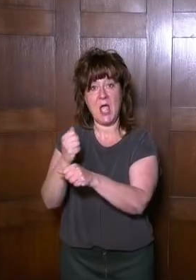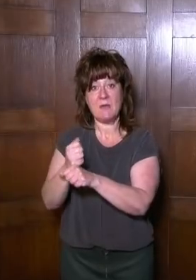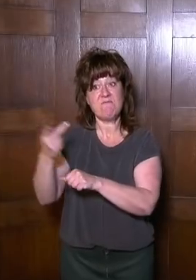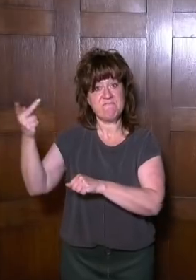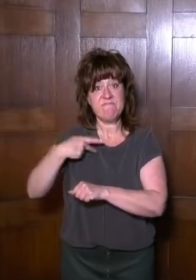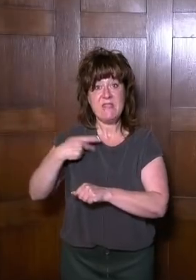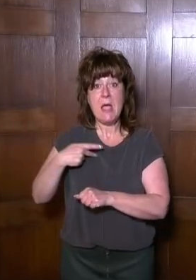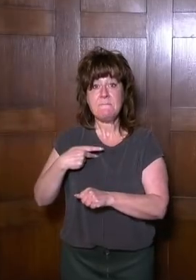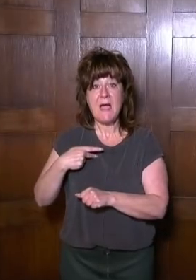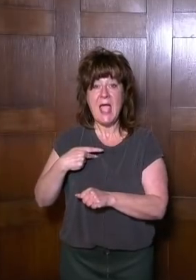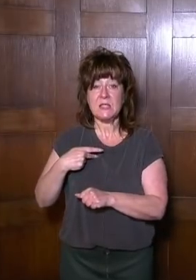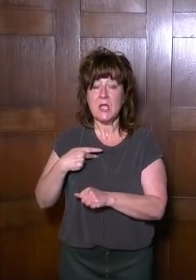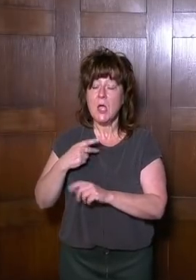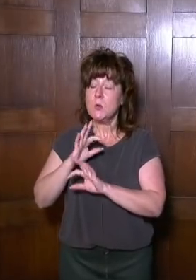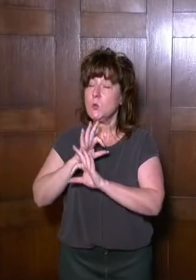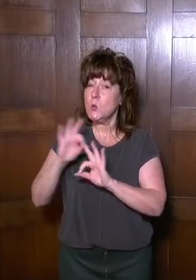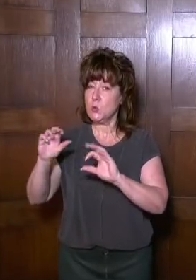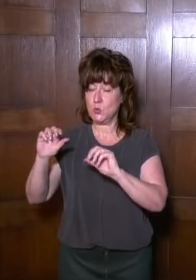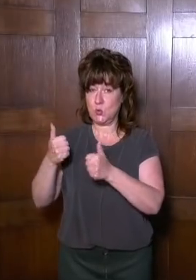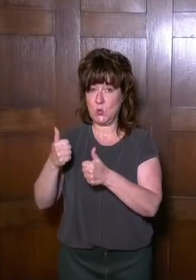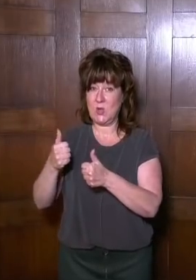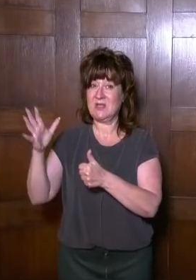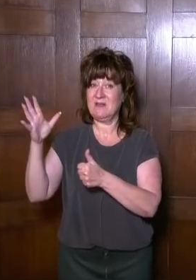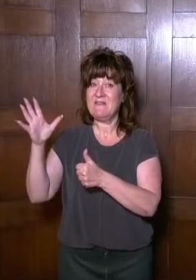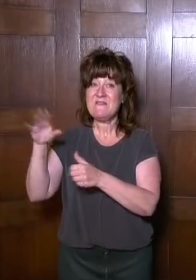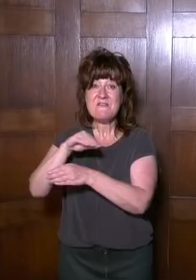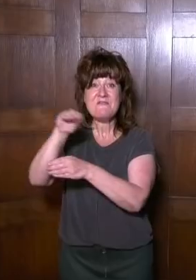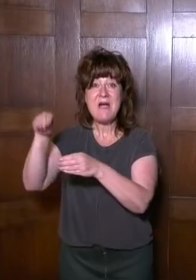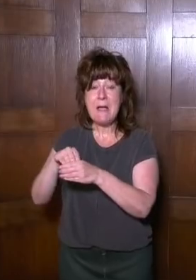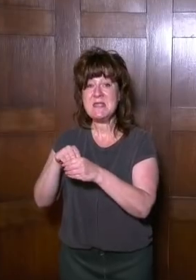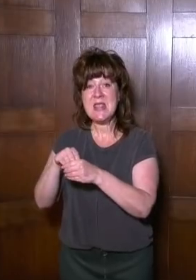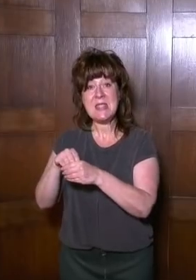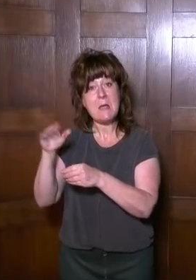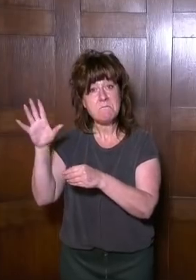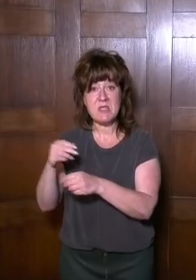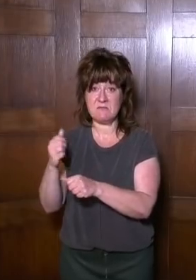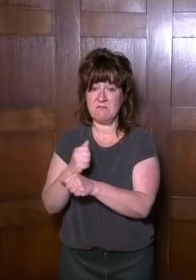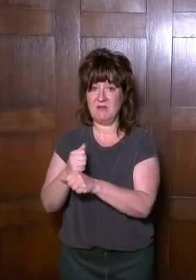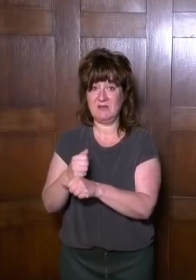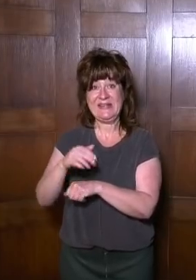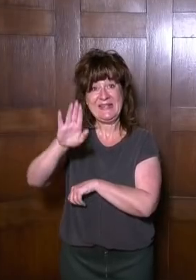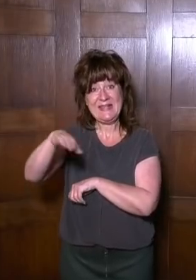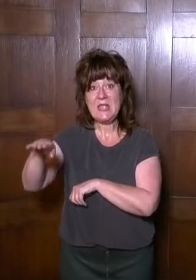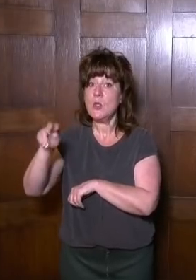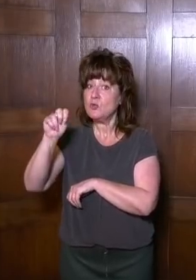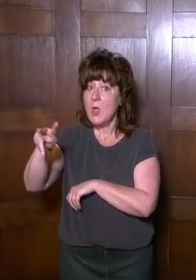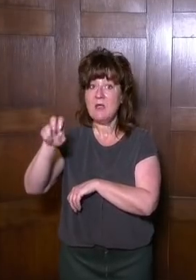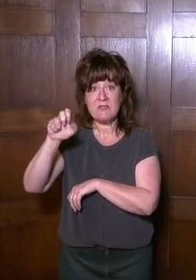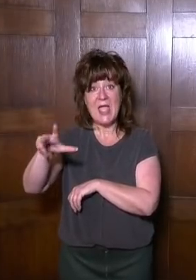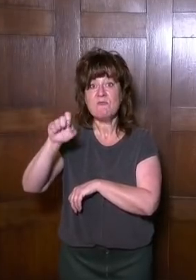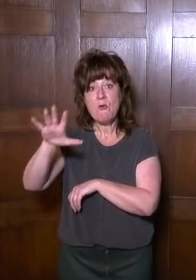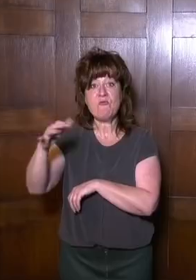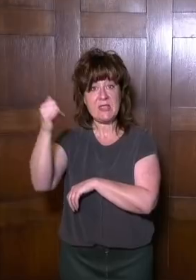gehabt, dass die Familie das mitgetragen hat, dass die Kinder mit 12, 13, 15